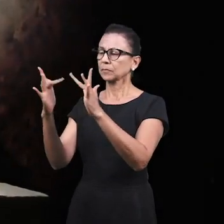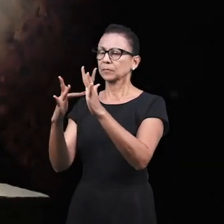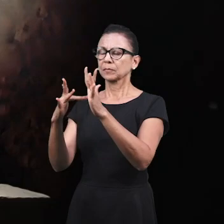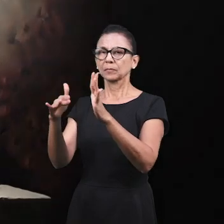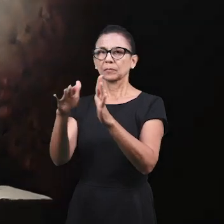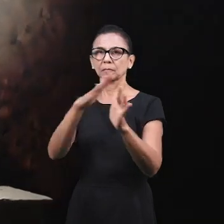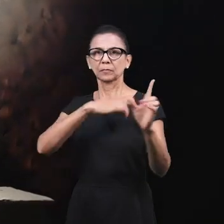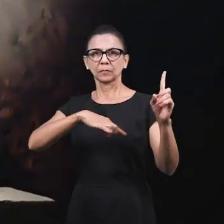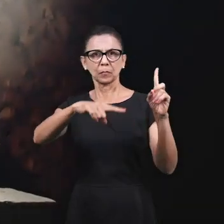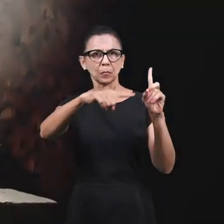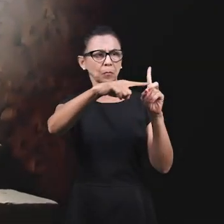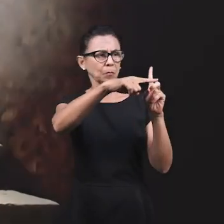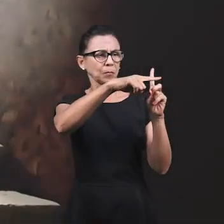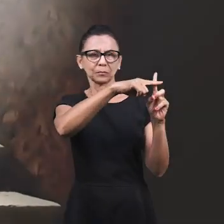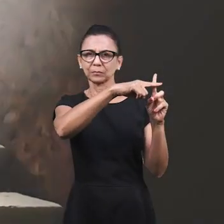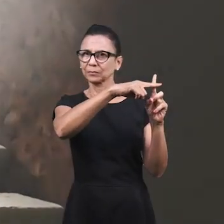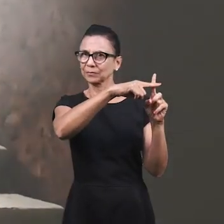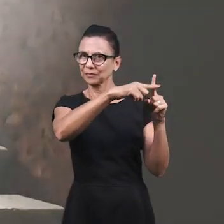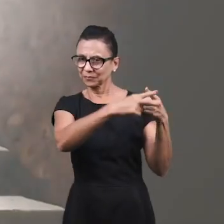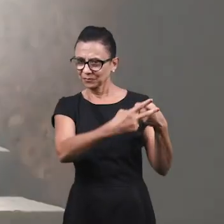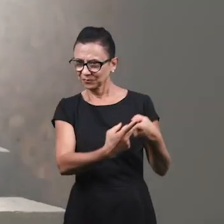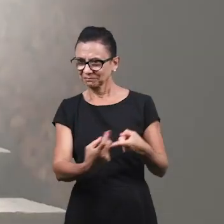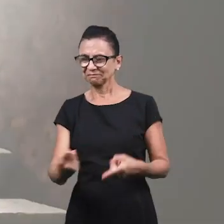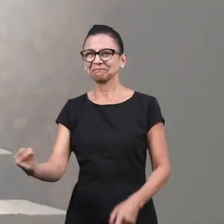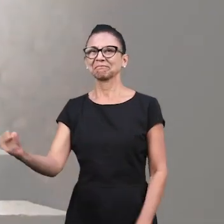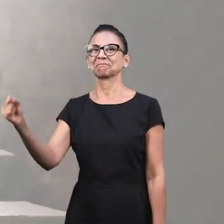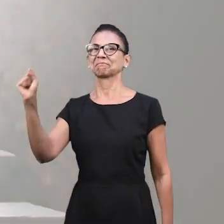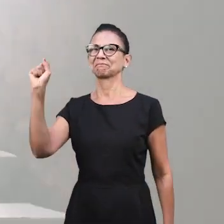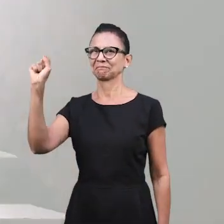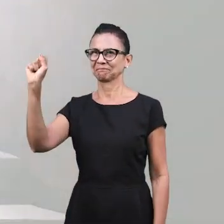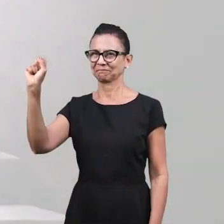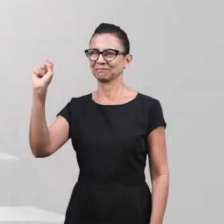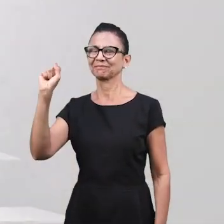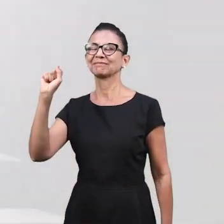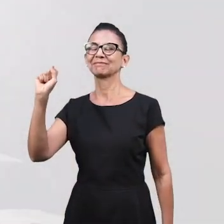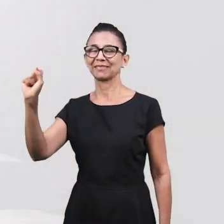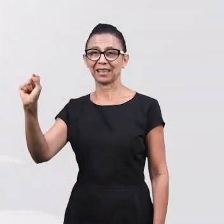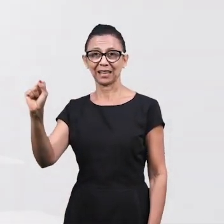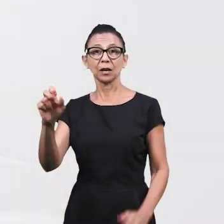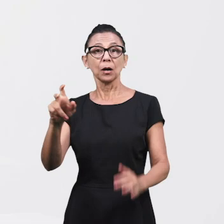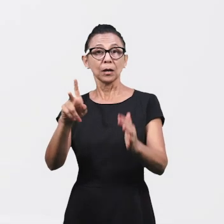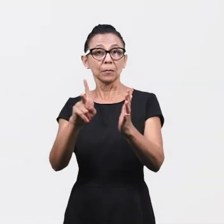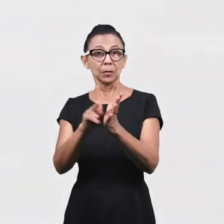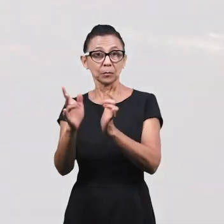Смерть победил Он. Мой Иисус.